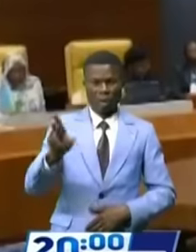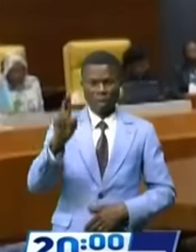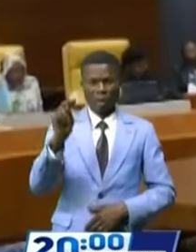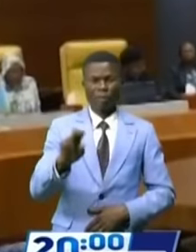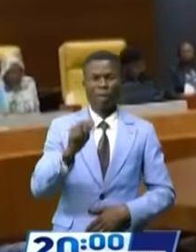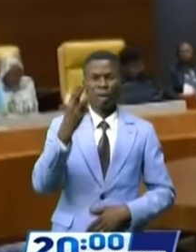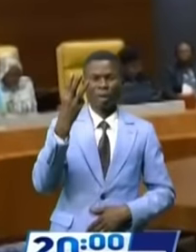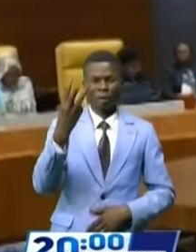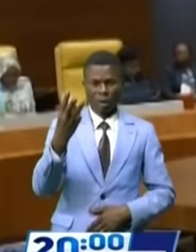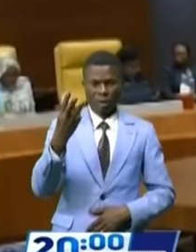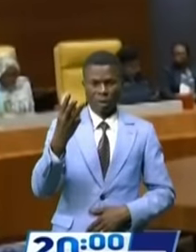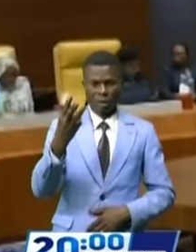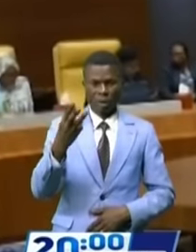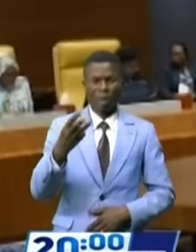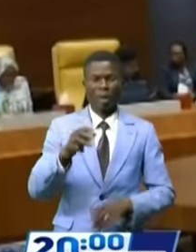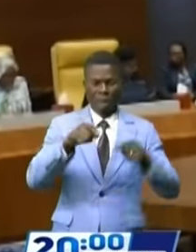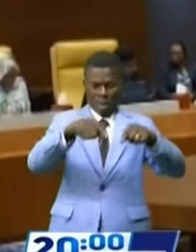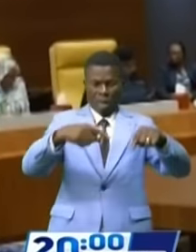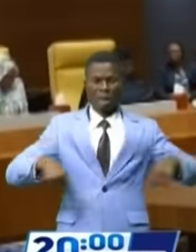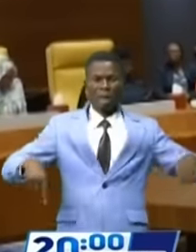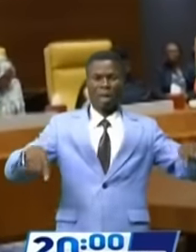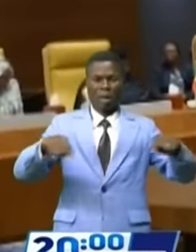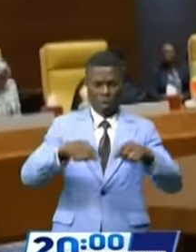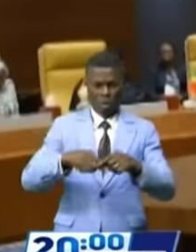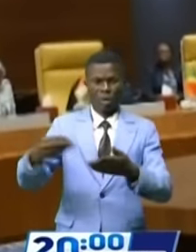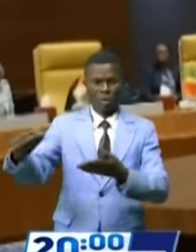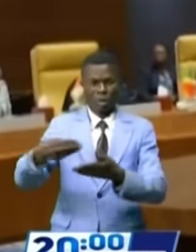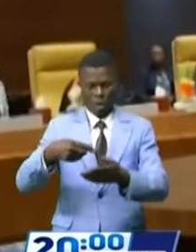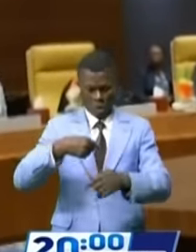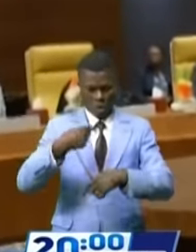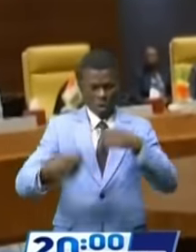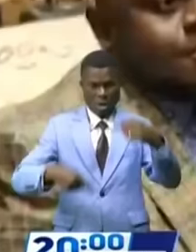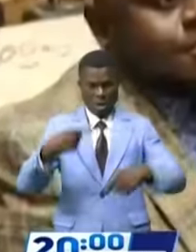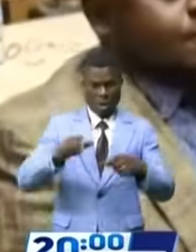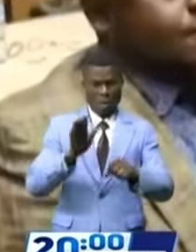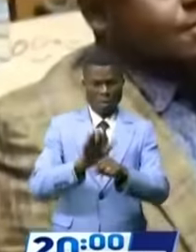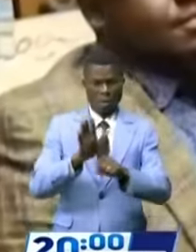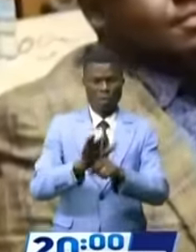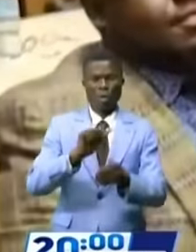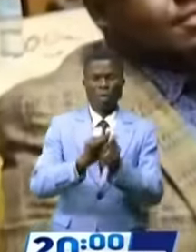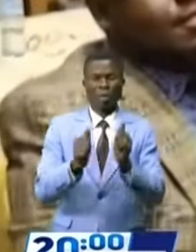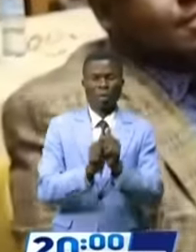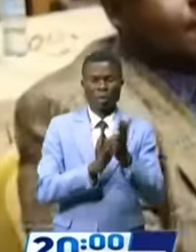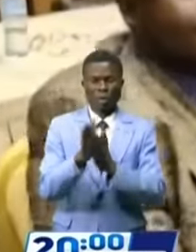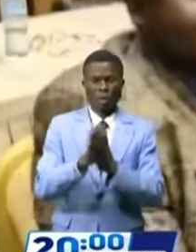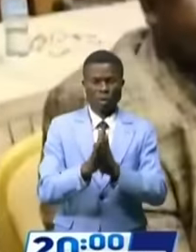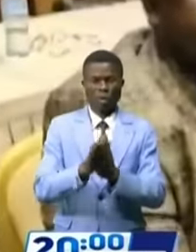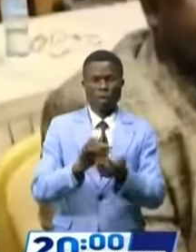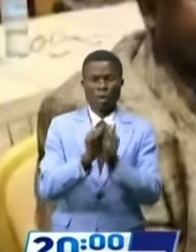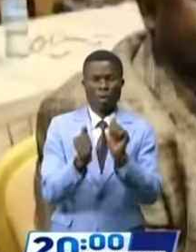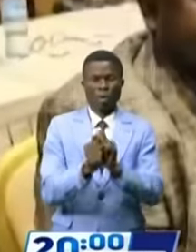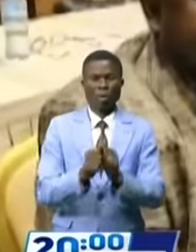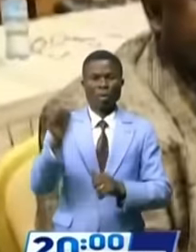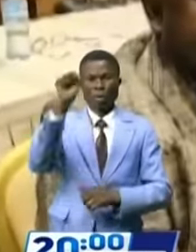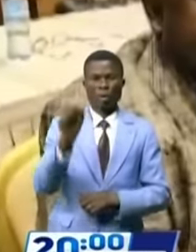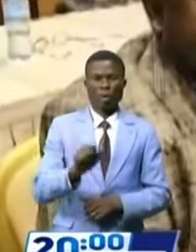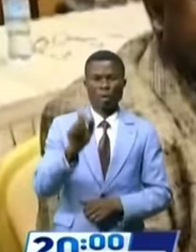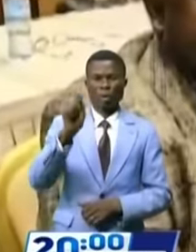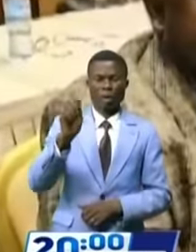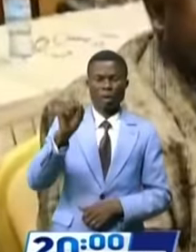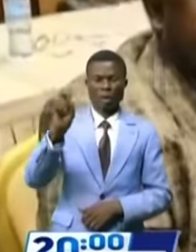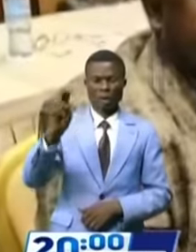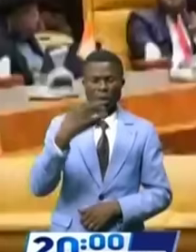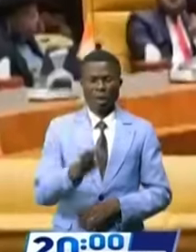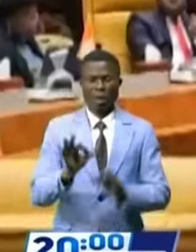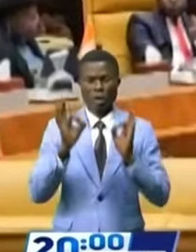2023, il y a eu un salon et les panels qui ont débattu de plusieurs sujets liés aux startups et de l'innovation dans